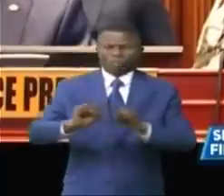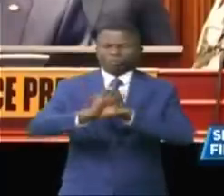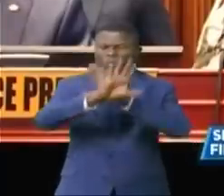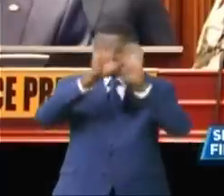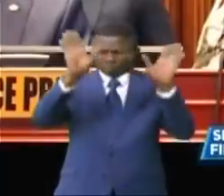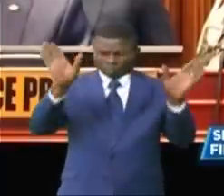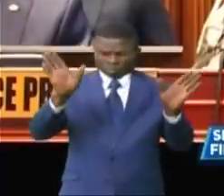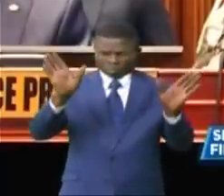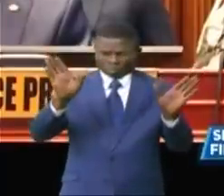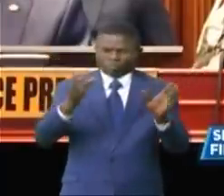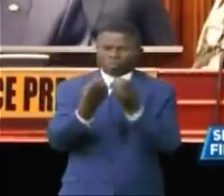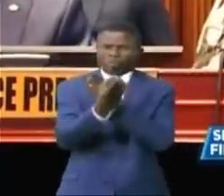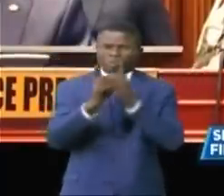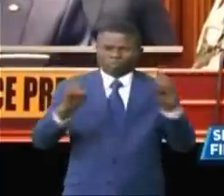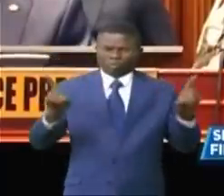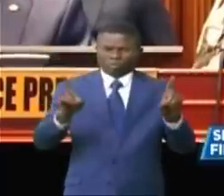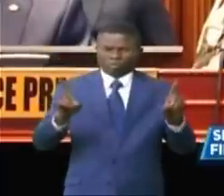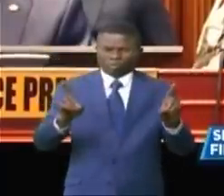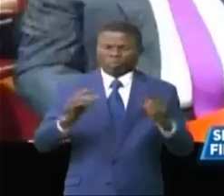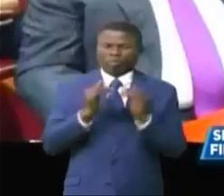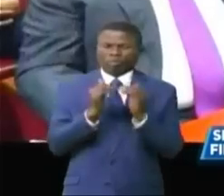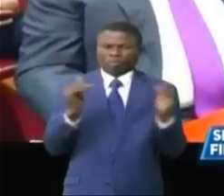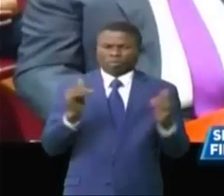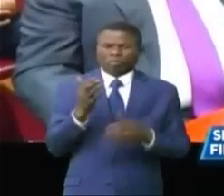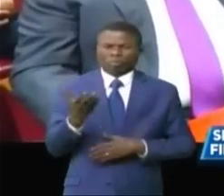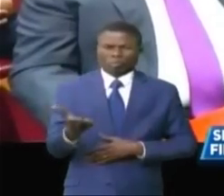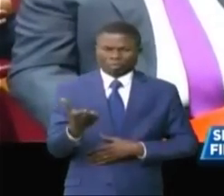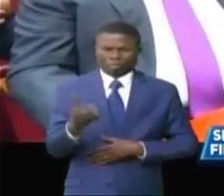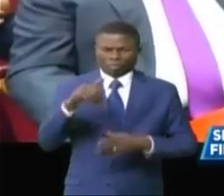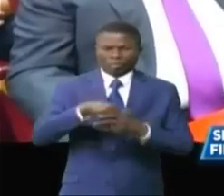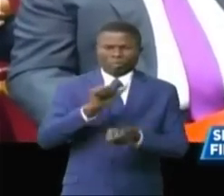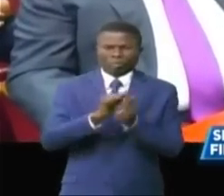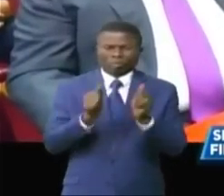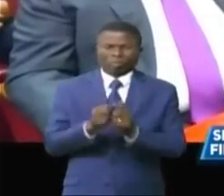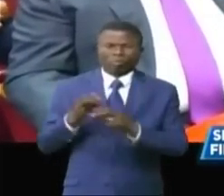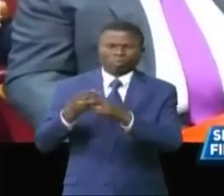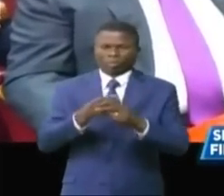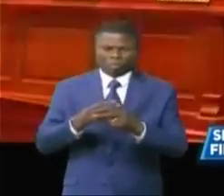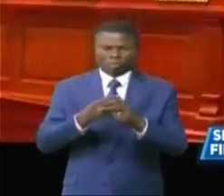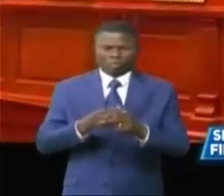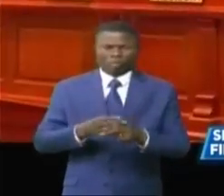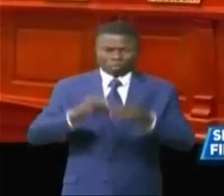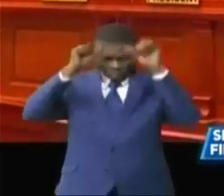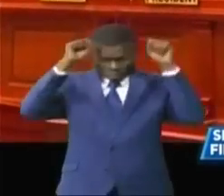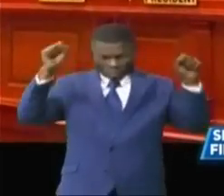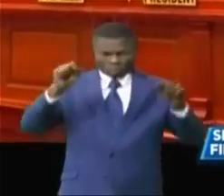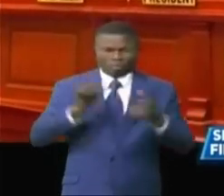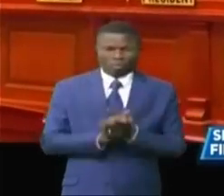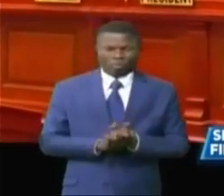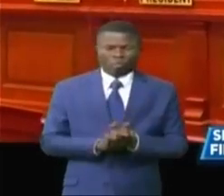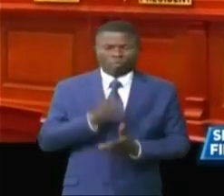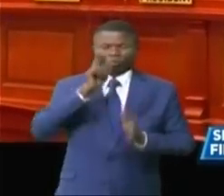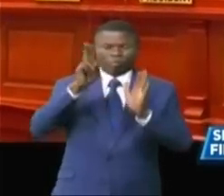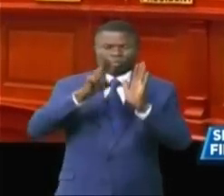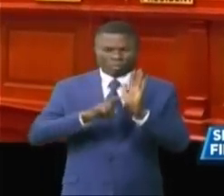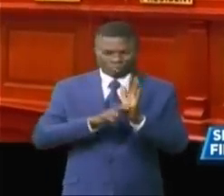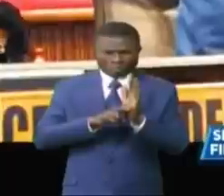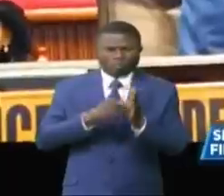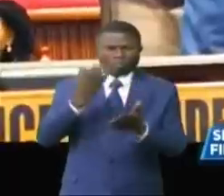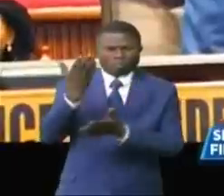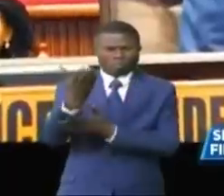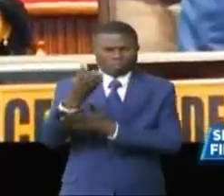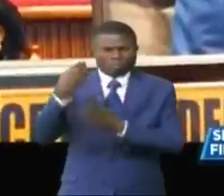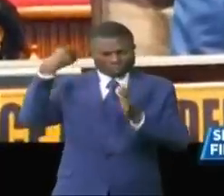transparentes, démocratiques et apaisées. Au chapitre sécuritaire, le speaker de la Chambre haute du Parlement a recommandé